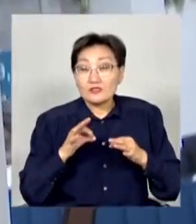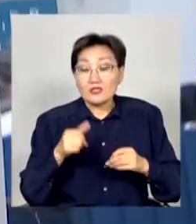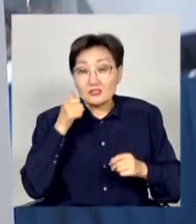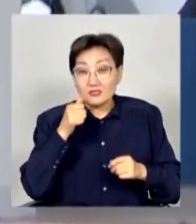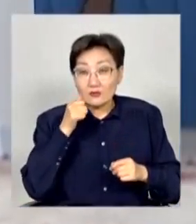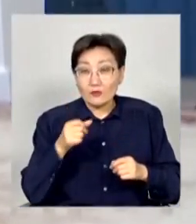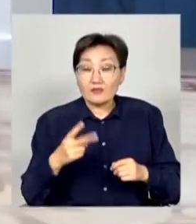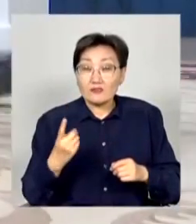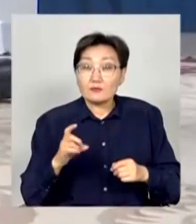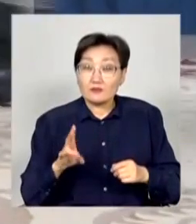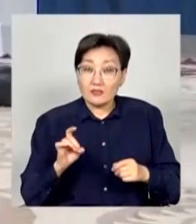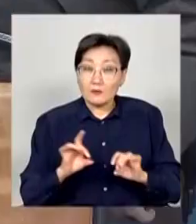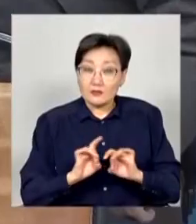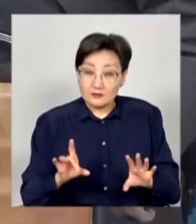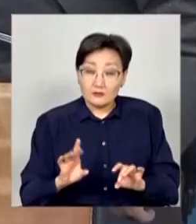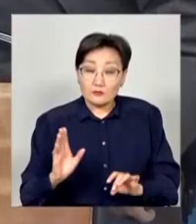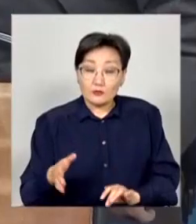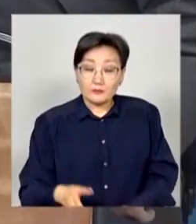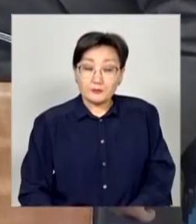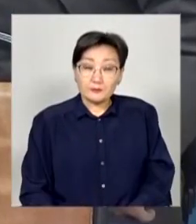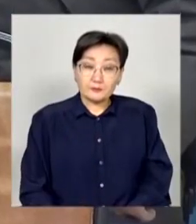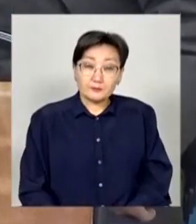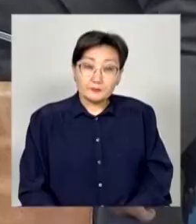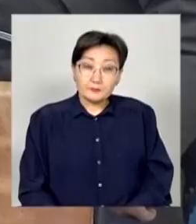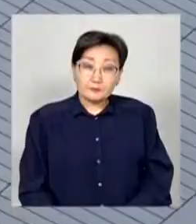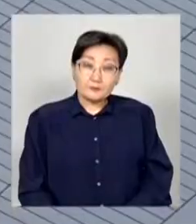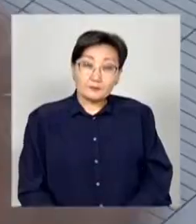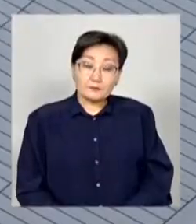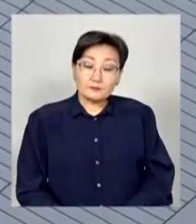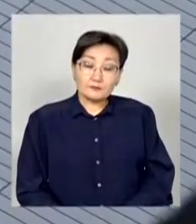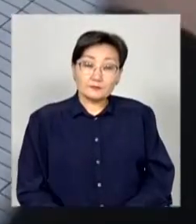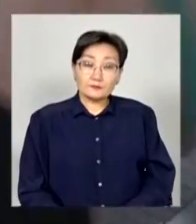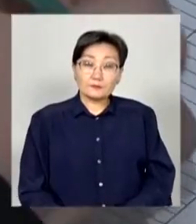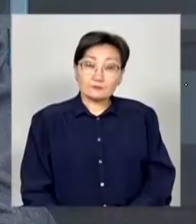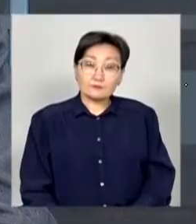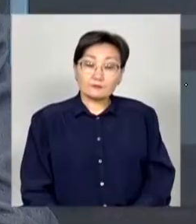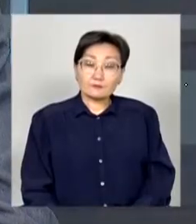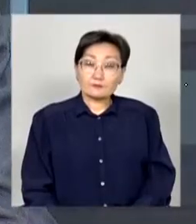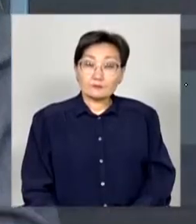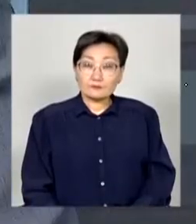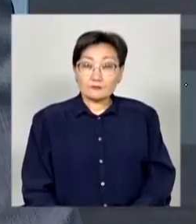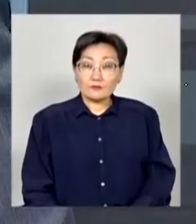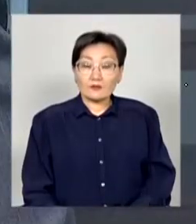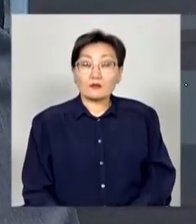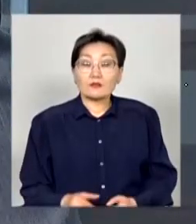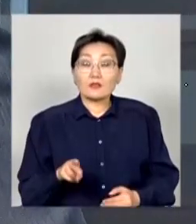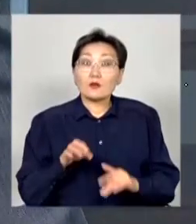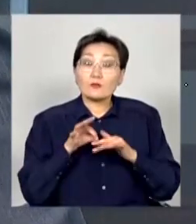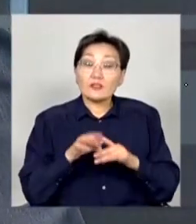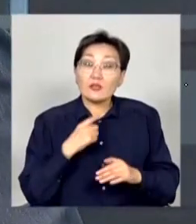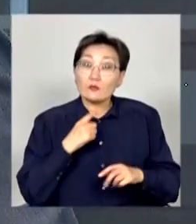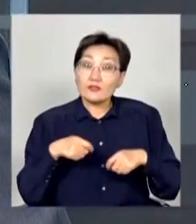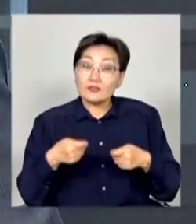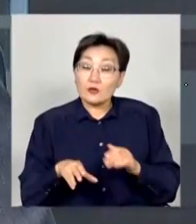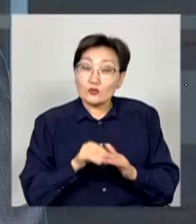завтра, 21 ноября. Мира Альжанова, Данияр Умар, Ринат Утеев, телеканал Алматы, Астана. Затем, как проходит голосование